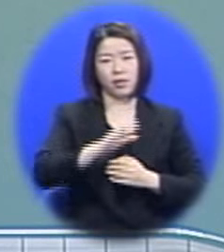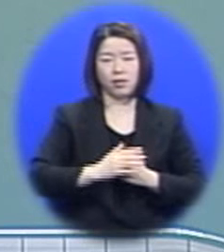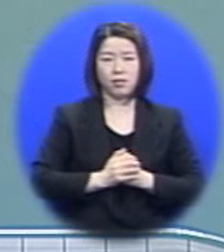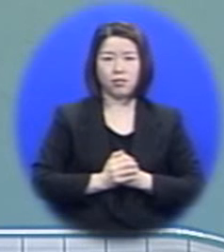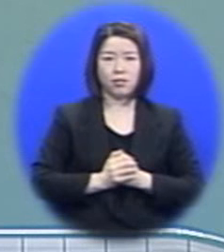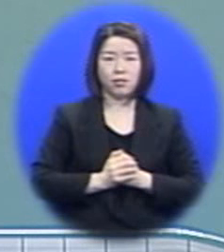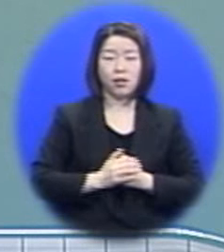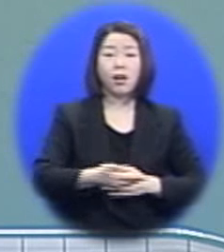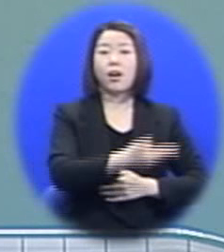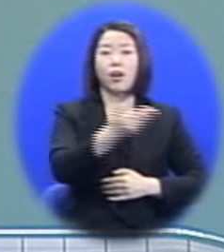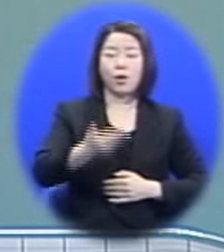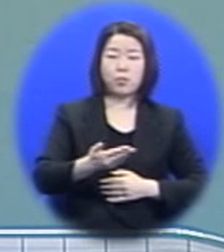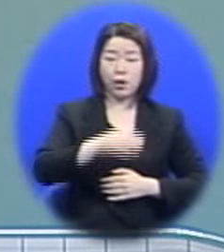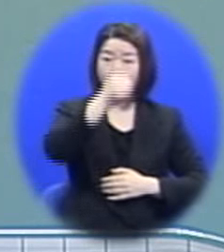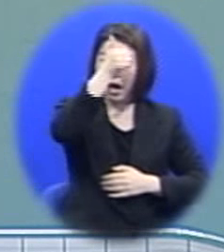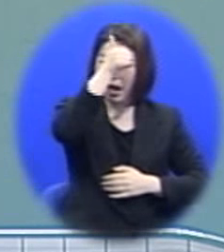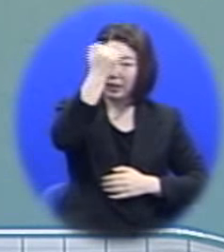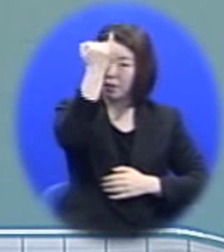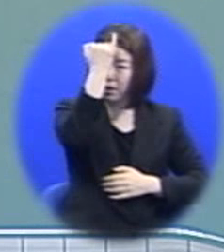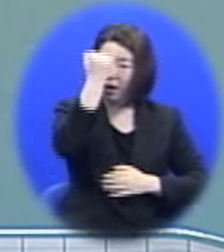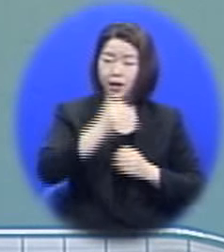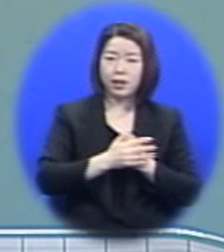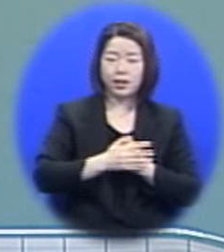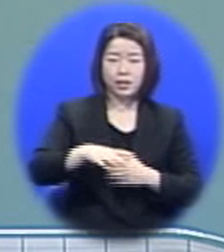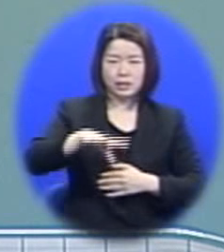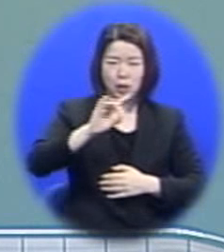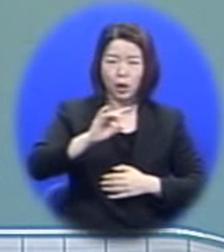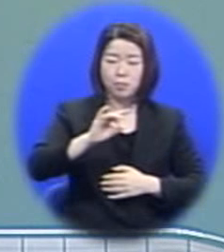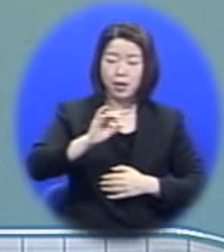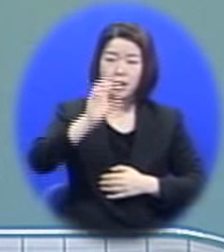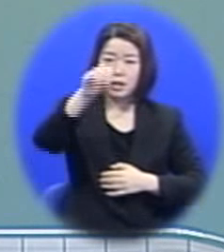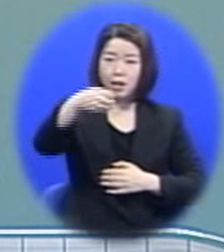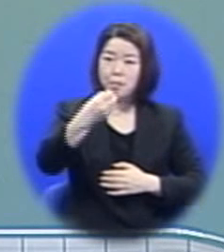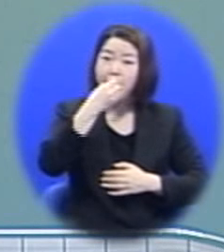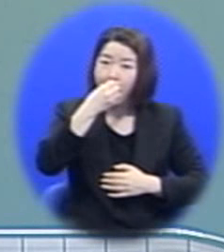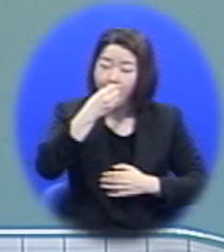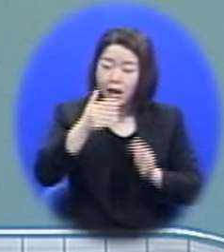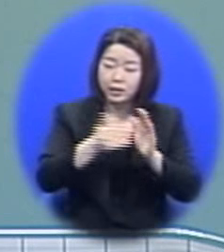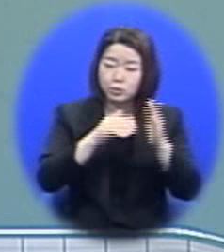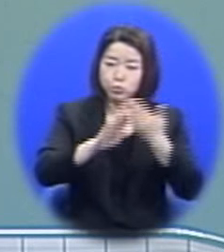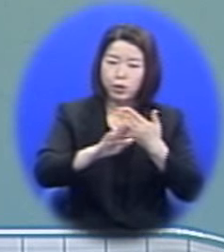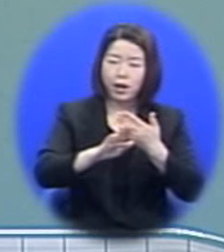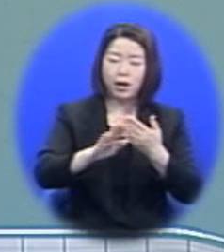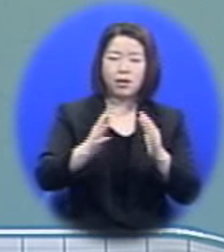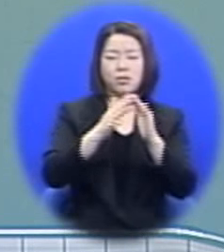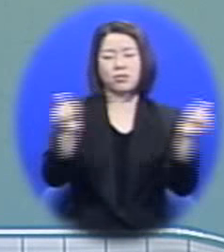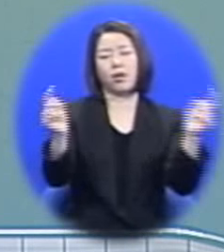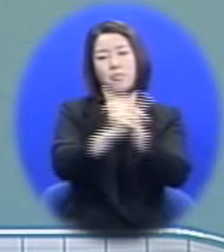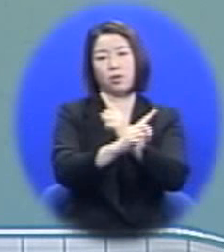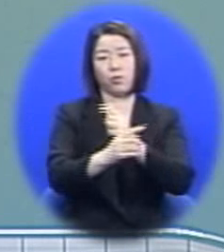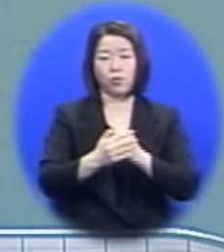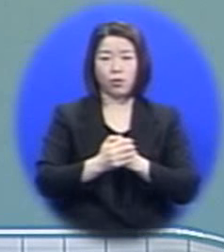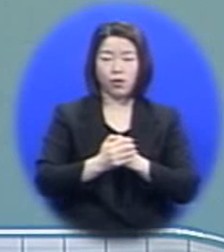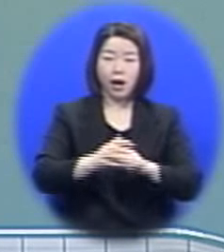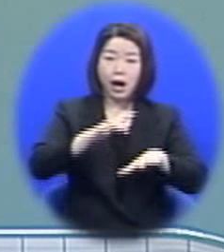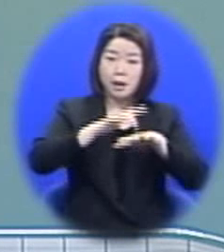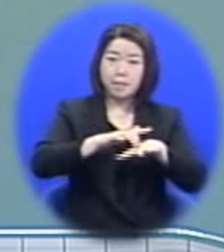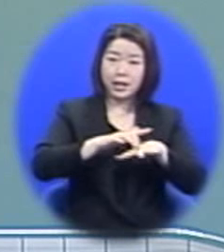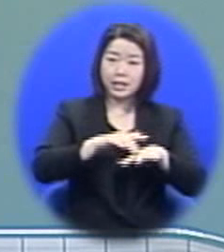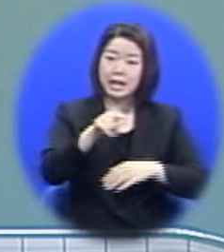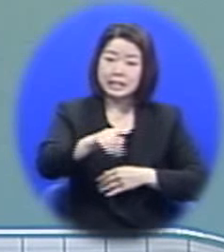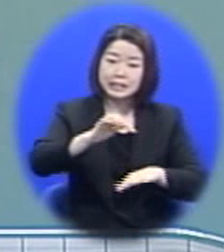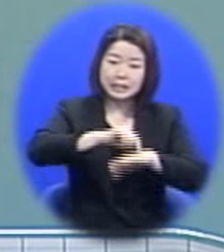여러분, 아담과 하와가 전학가 따먹고 사람이 확 바뀌었어요. 마귀가 그